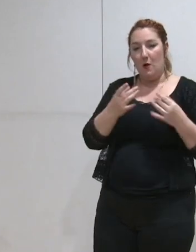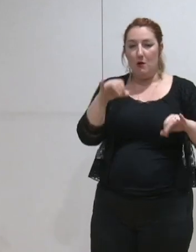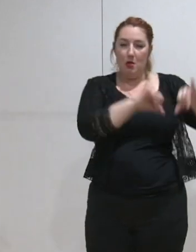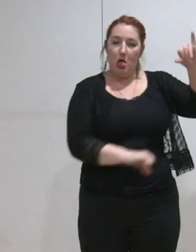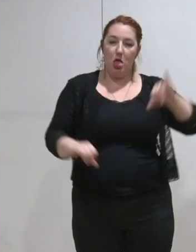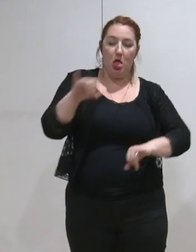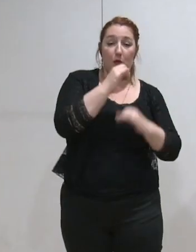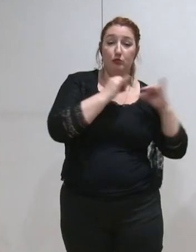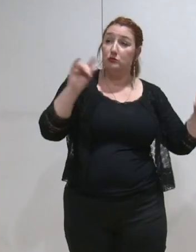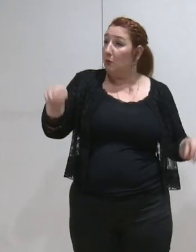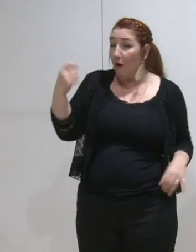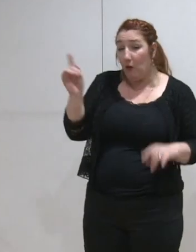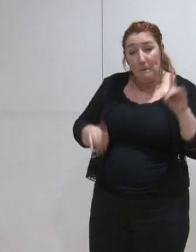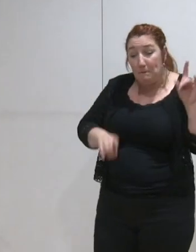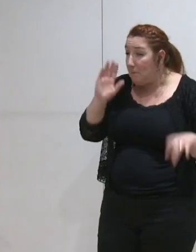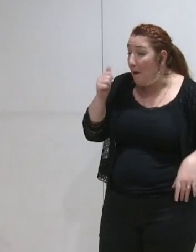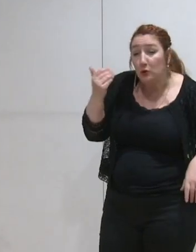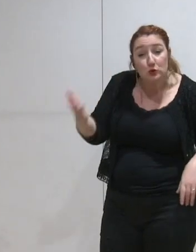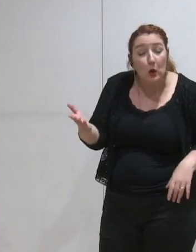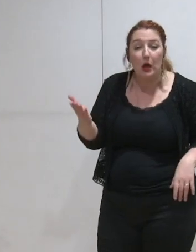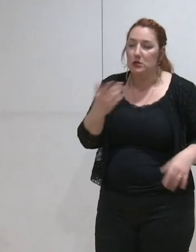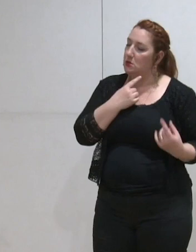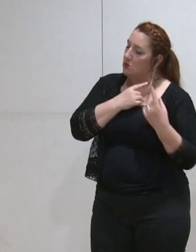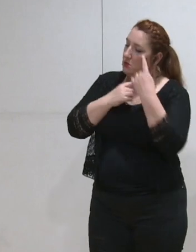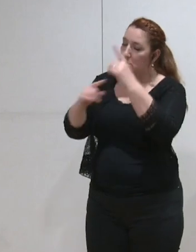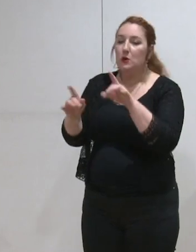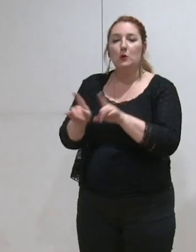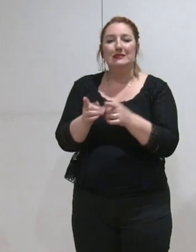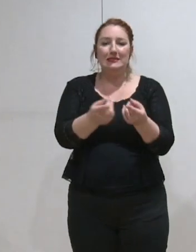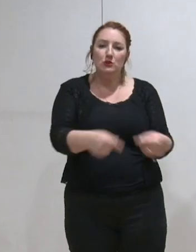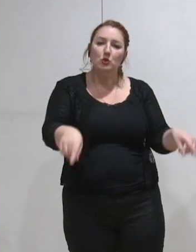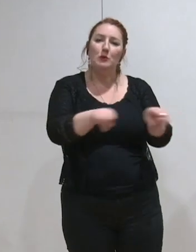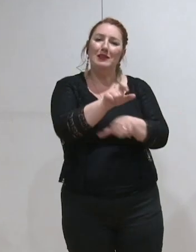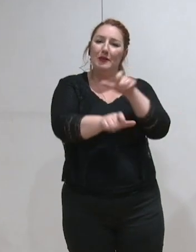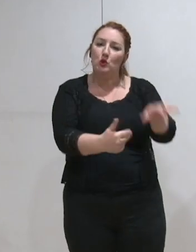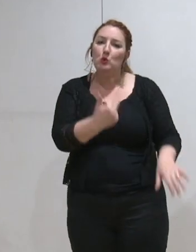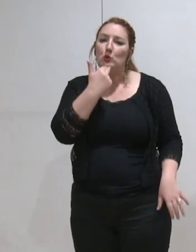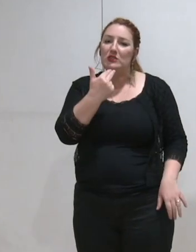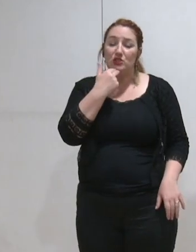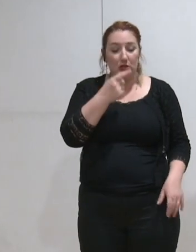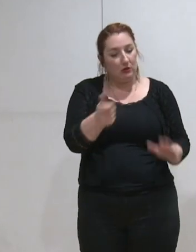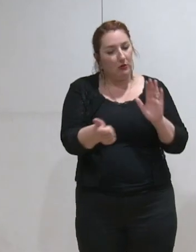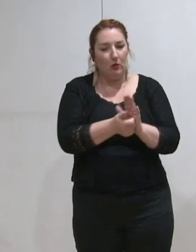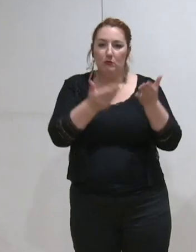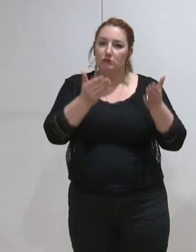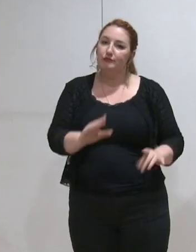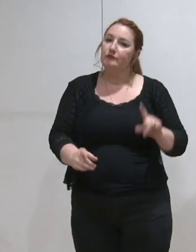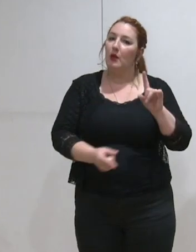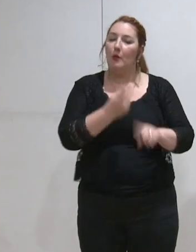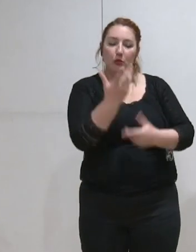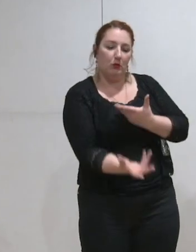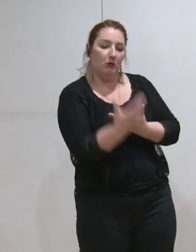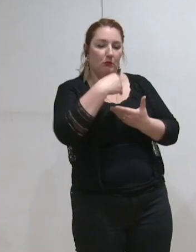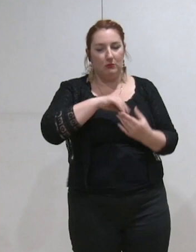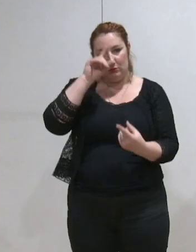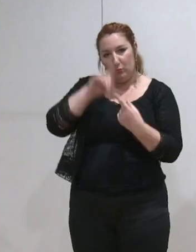nécessaire il a il a été aussi préservé le comité des usagers qui a un rôle décisionnaire notamment dans la tarification euh du prix